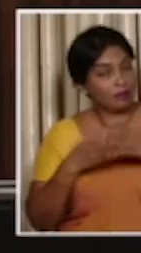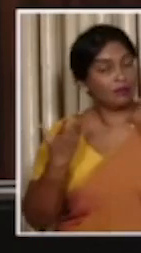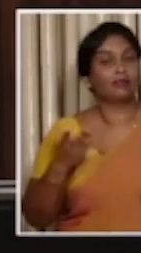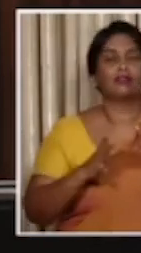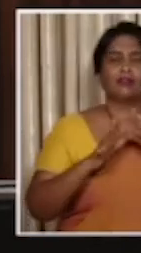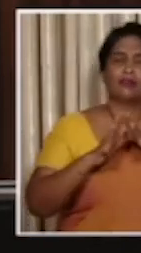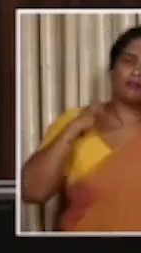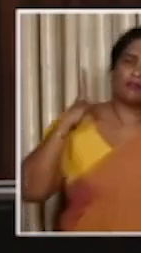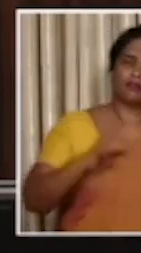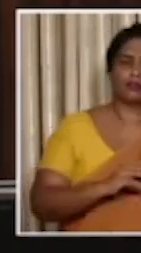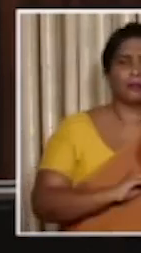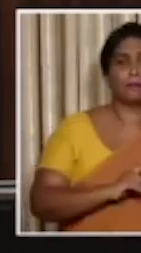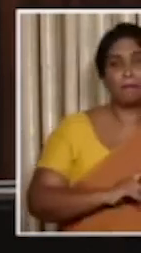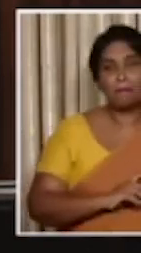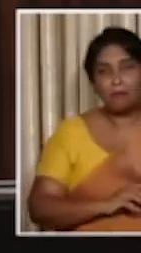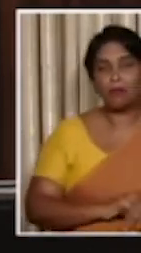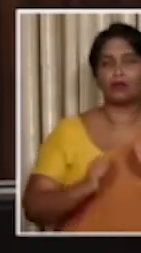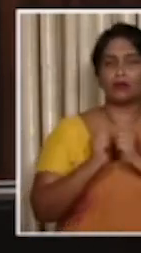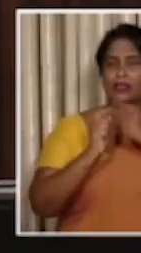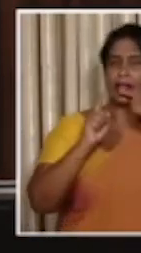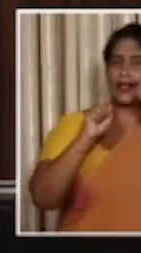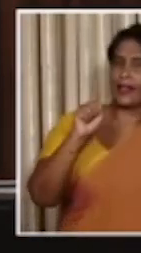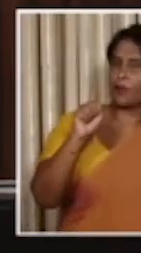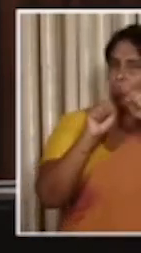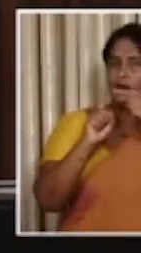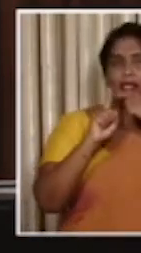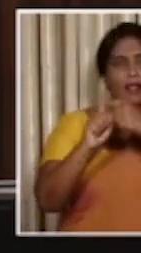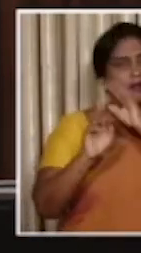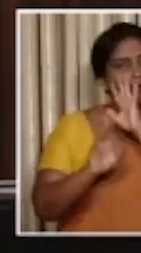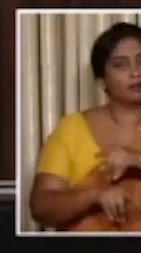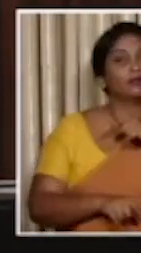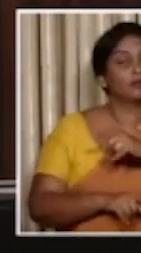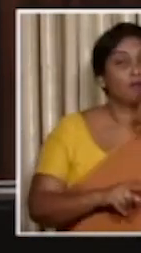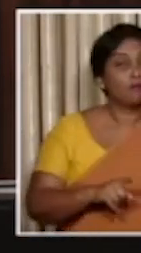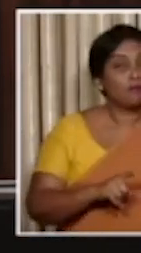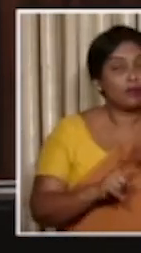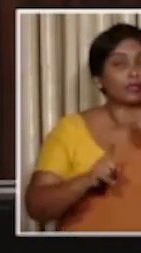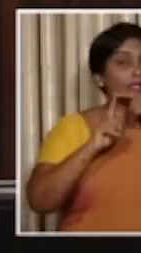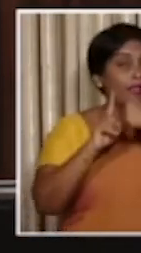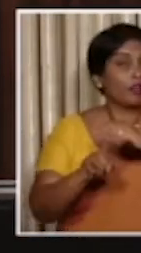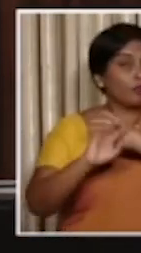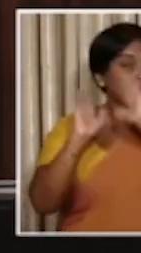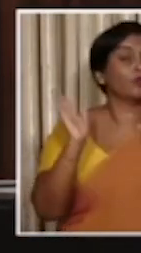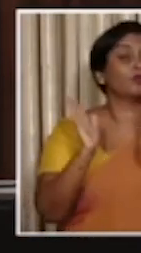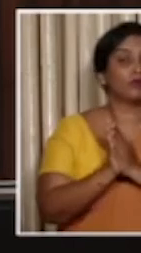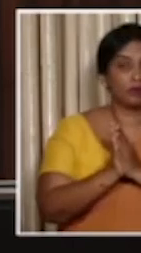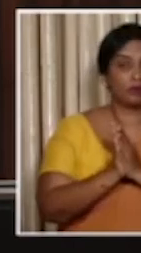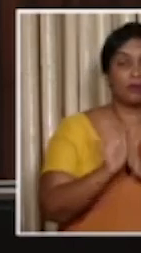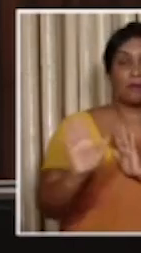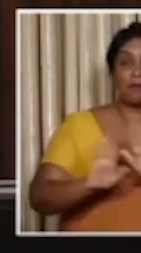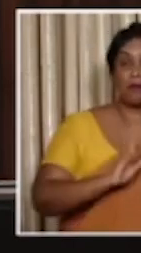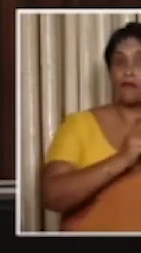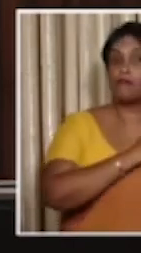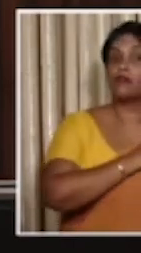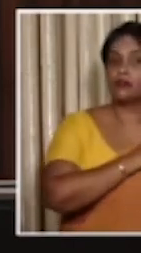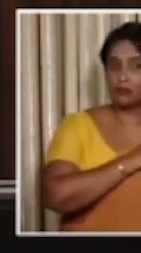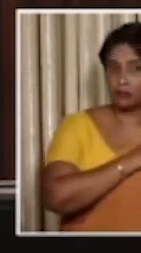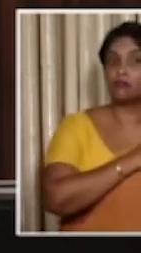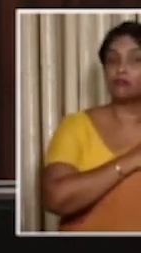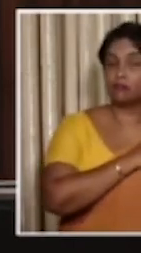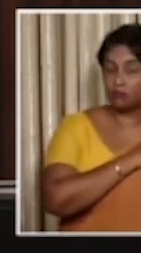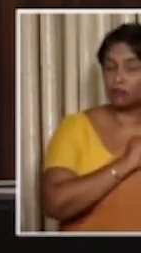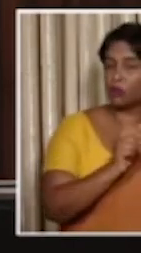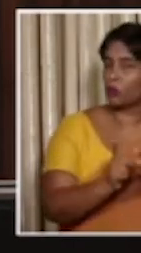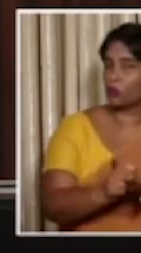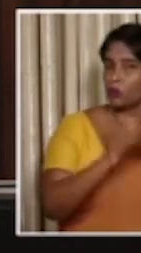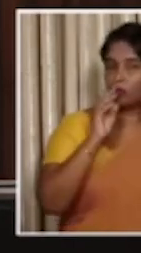කවර ප්‍රමාණය බලාපොරොත්තු අපේක්ෂාවන් ඉලක්කයන් තිබුණත් ඒ අපේක්ෂාවන් බලාපොරොත්තු ඉලක්කයන් සඳහා මේ වී හැකිවන්නේ ඊට